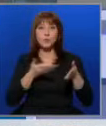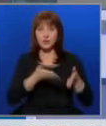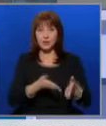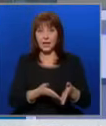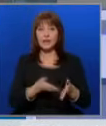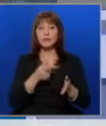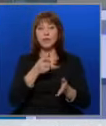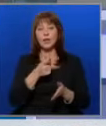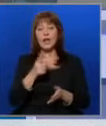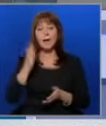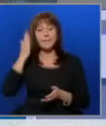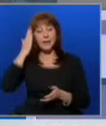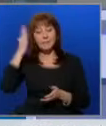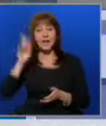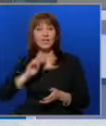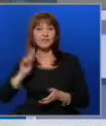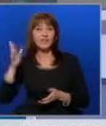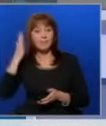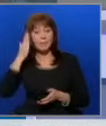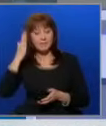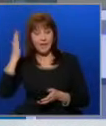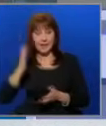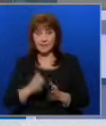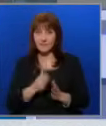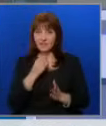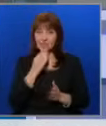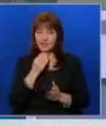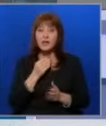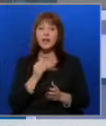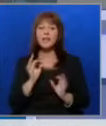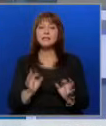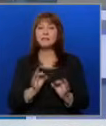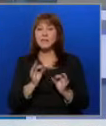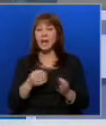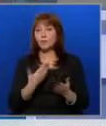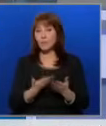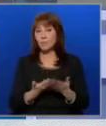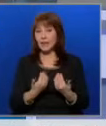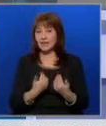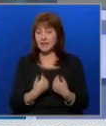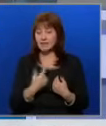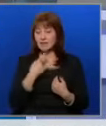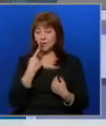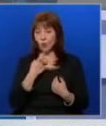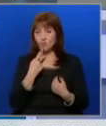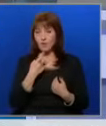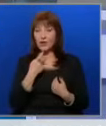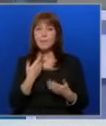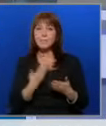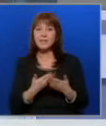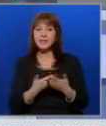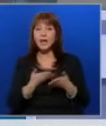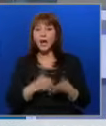и вице-премиера в Израел. А специално за БНТ говори близка на семействата на двамата. Родителите им нямат вест от тях